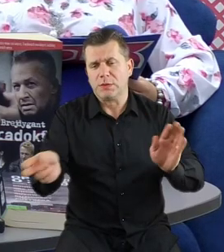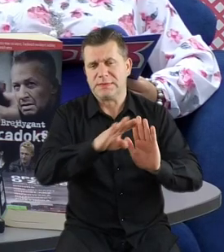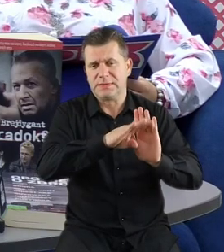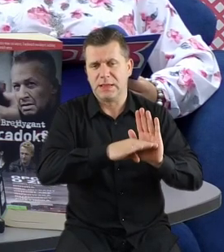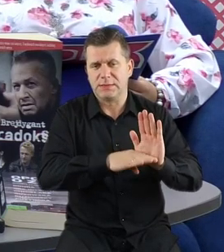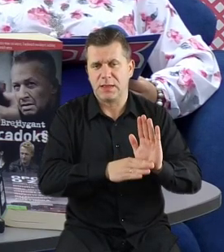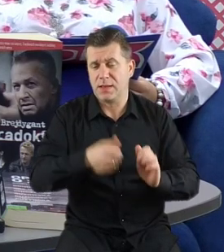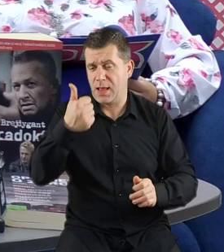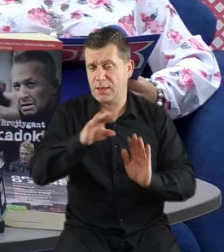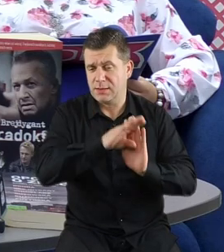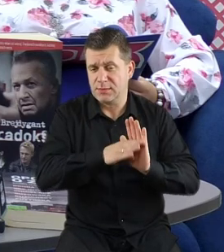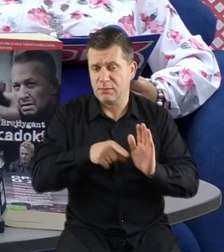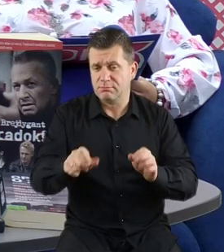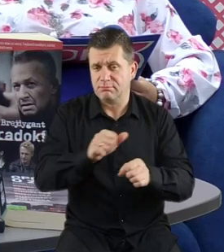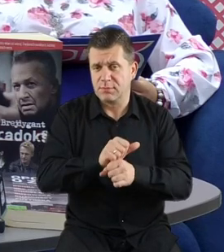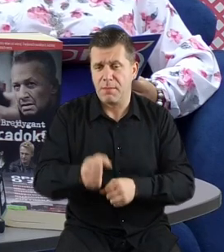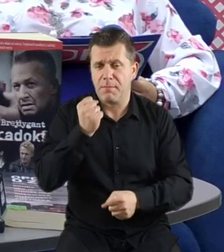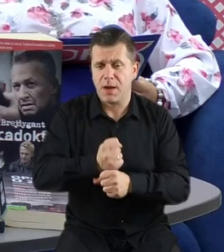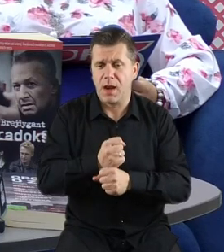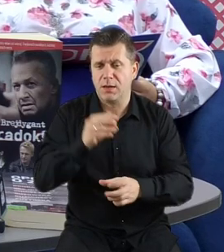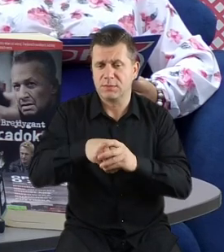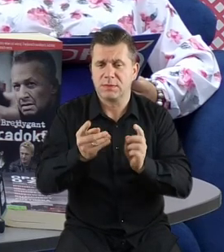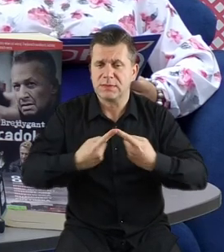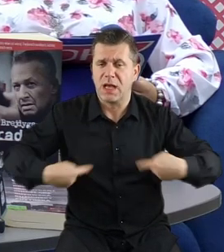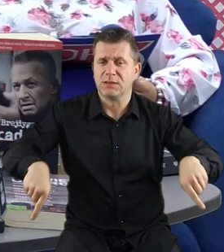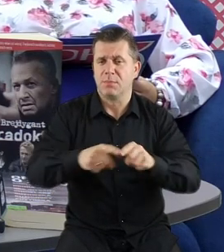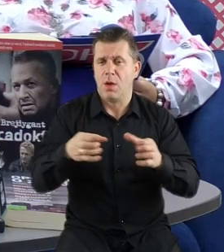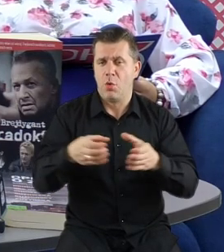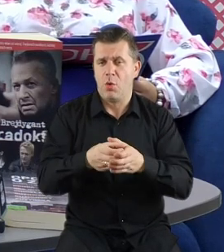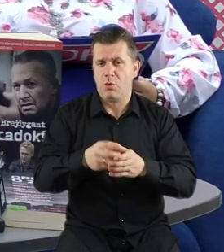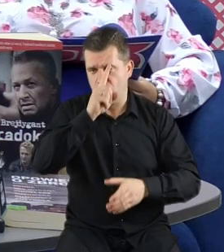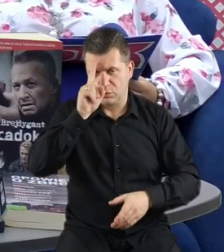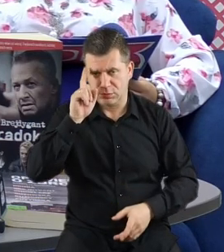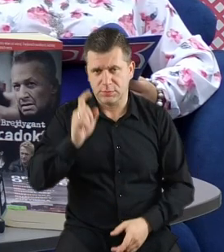zasady. Jedną z tych zasad jest, że się pracuje w zespołach